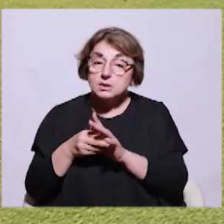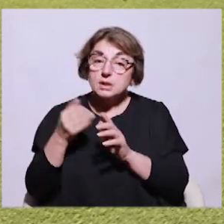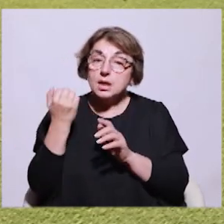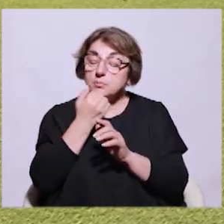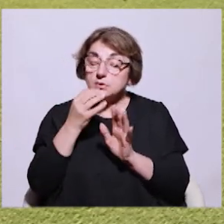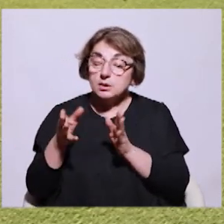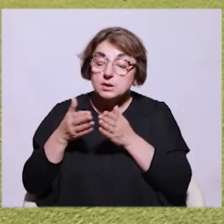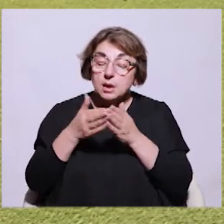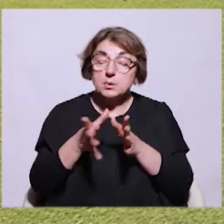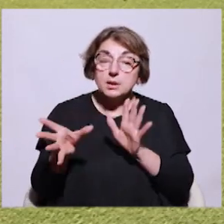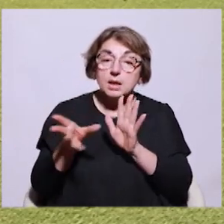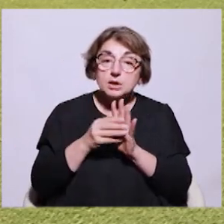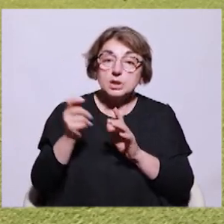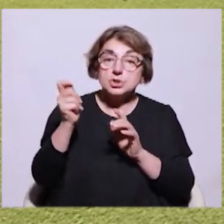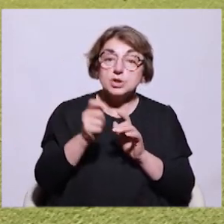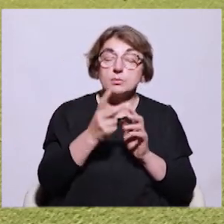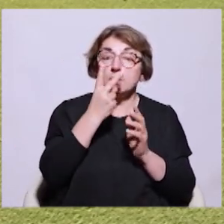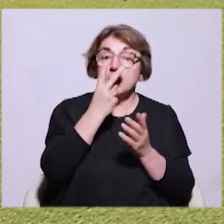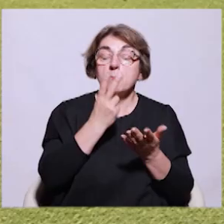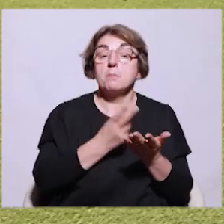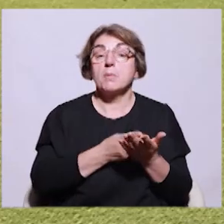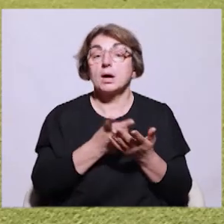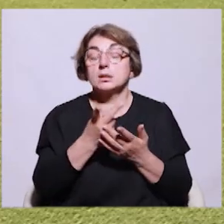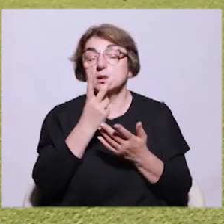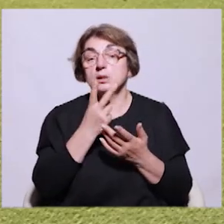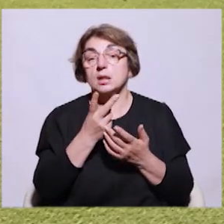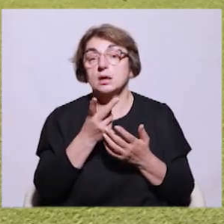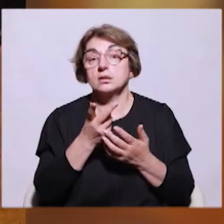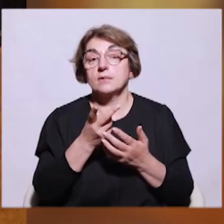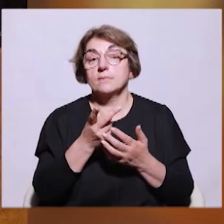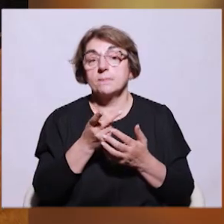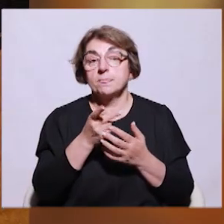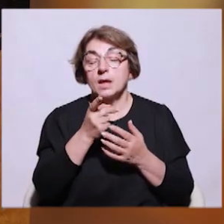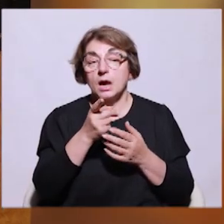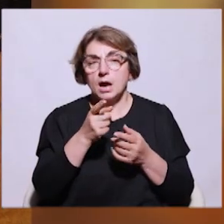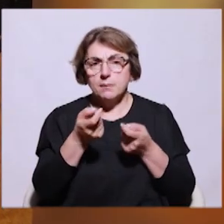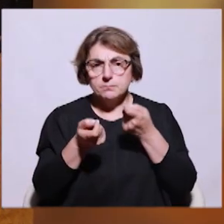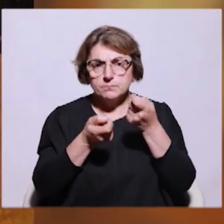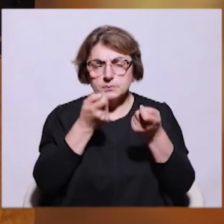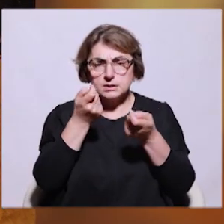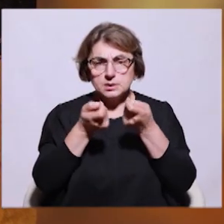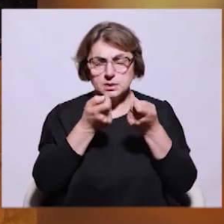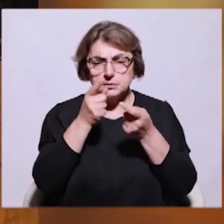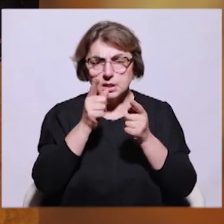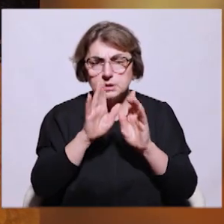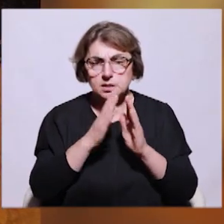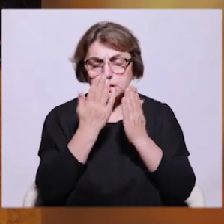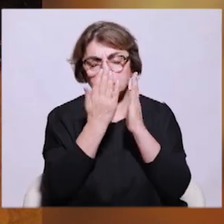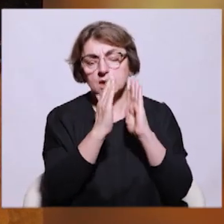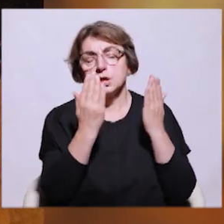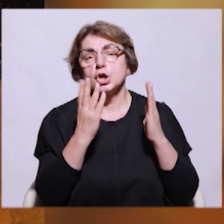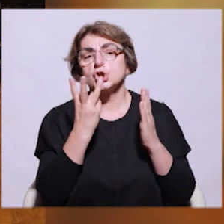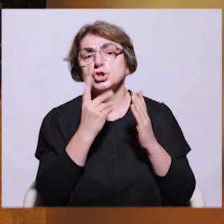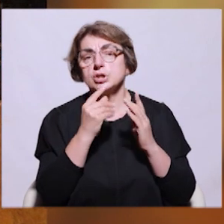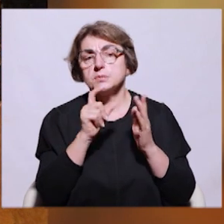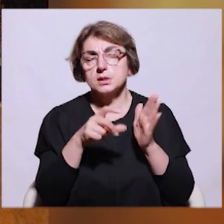ამ გემებს. აი მაგალითად შეხედეთ აი ამ დეტალზე შირბის, ერთ-ერთი შირბის ჩვენ